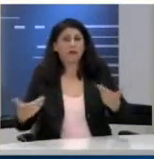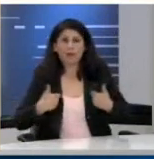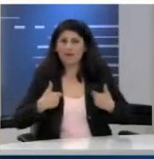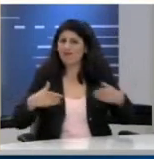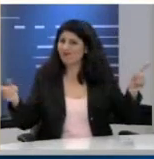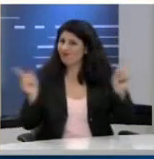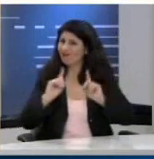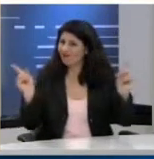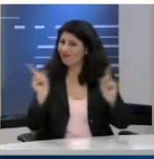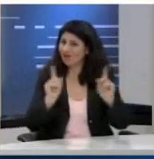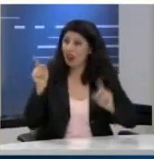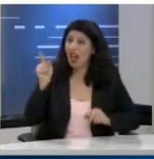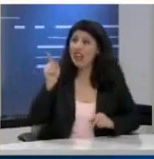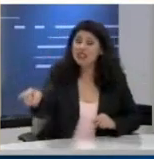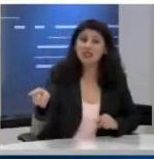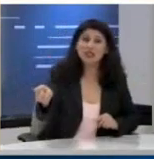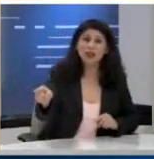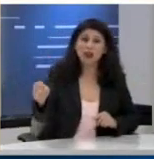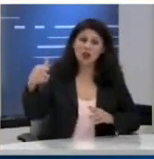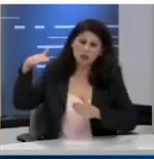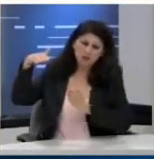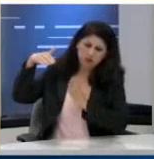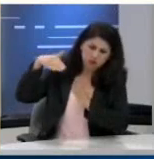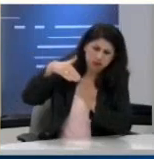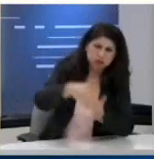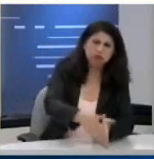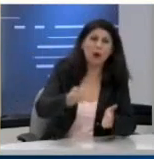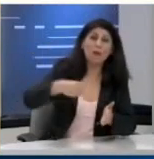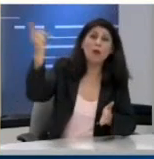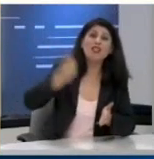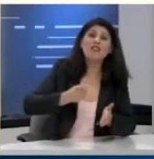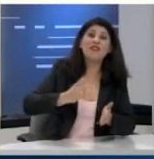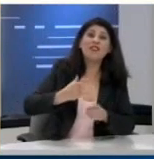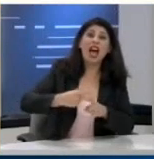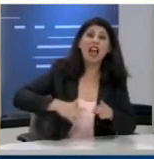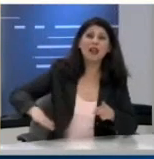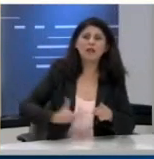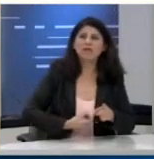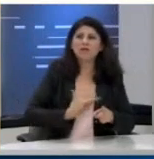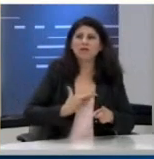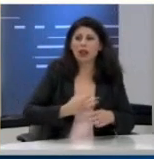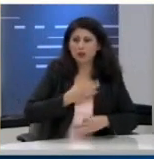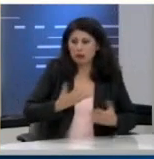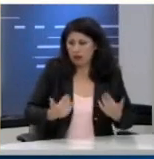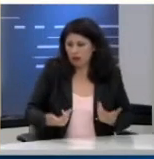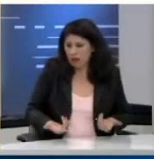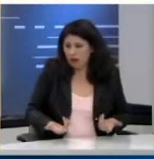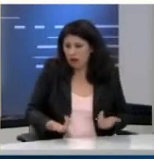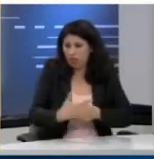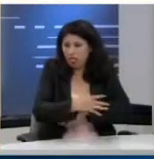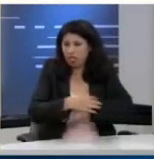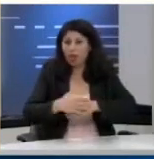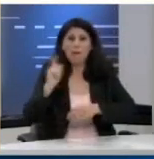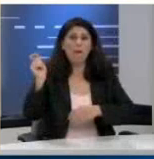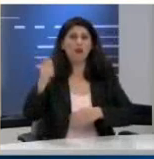εσείς που βυθίσατε την πλειοψηφία των Ελλήνων σε ένα αίσθημα αναξιοπρέπειας με την πολιτική